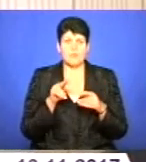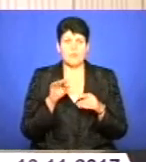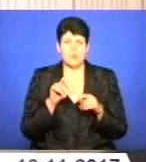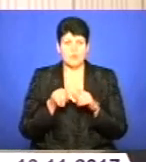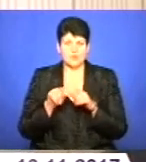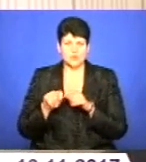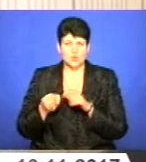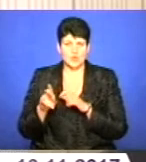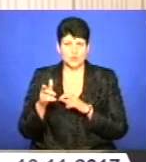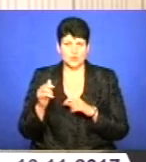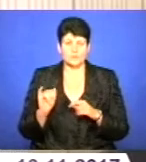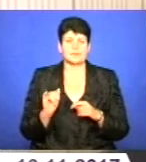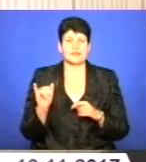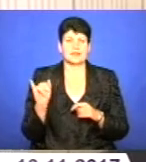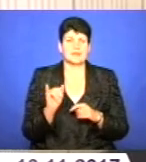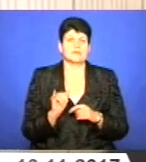і